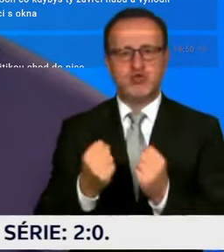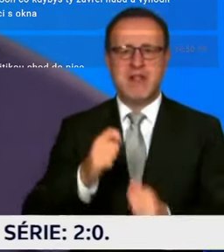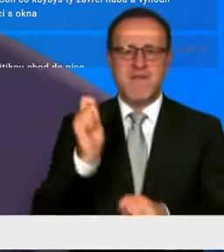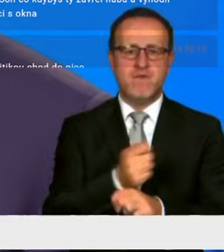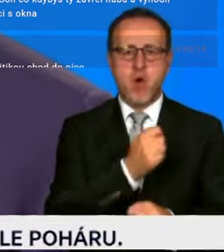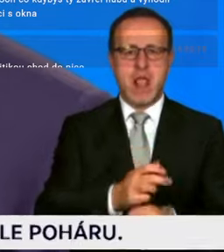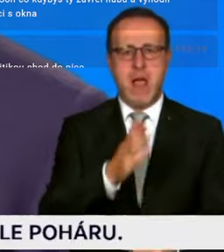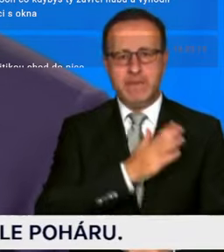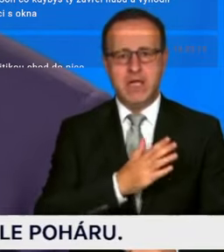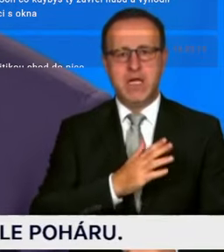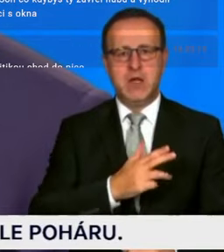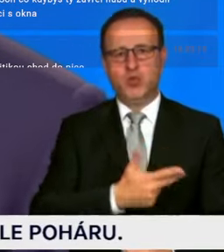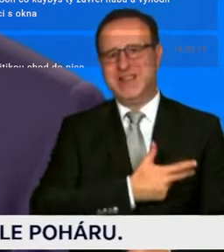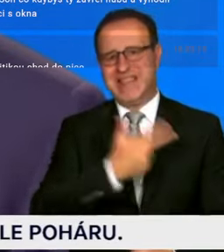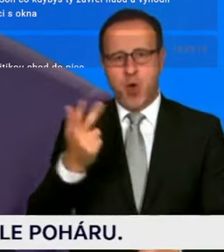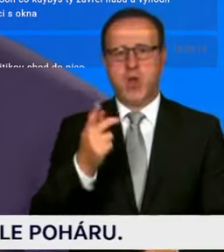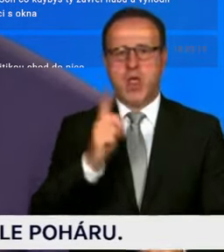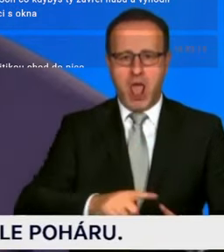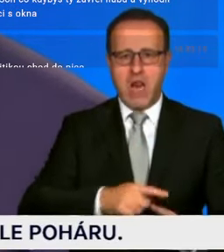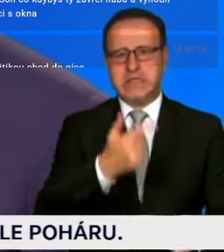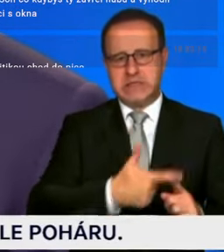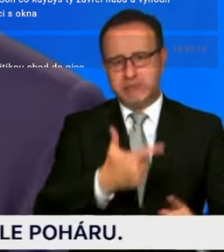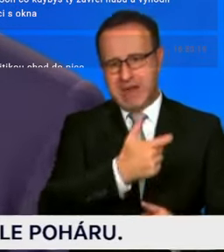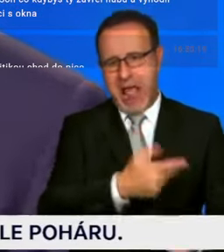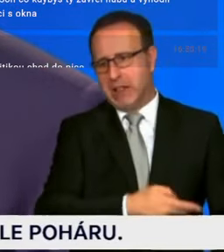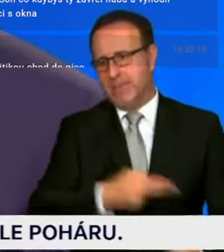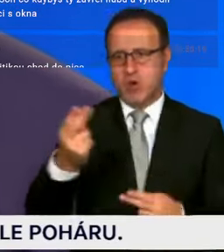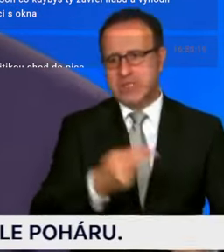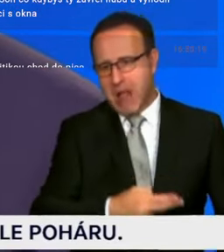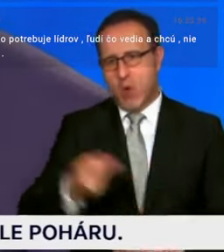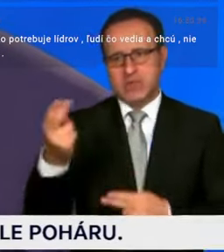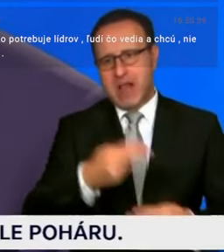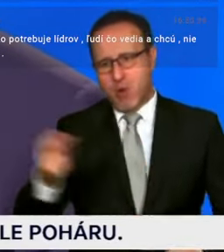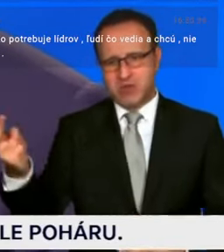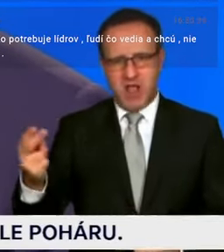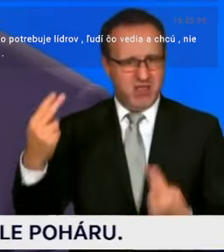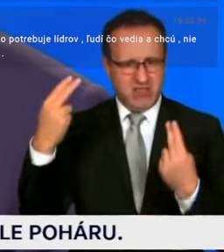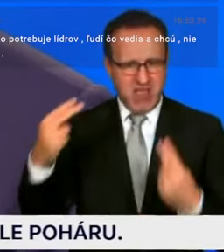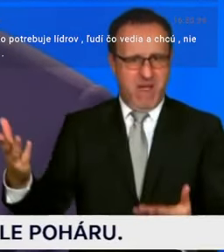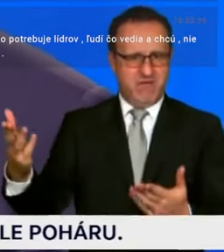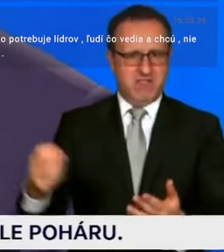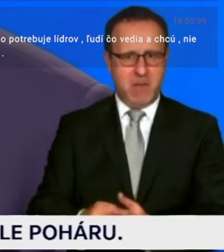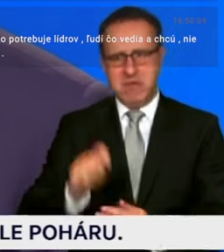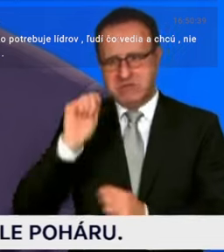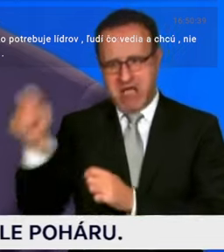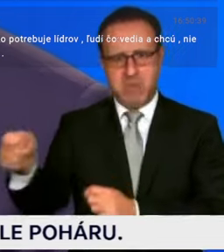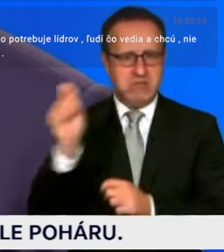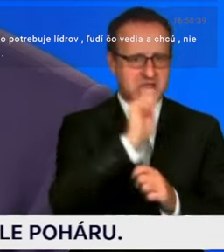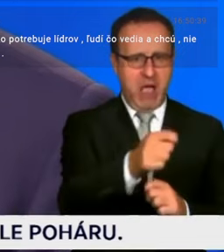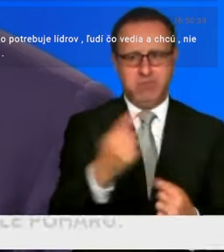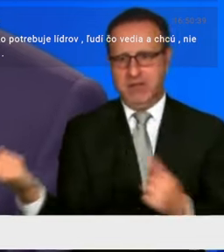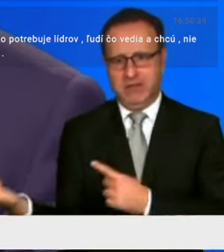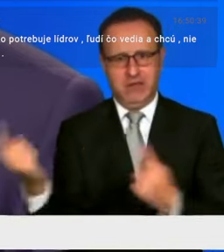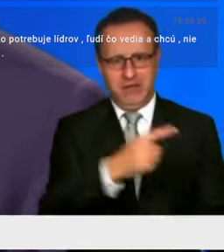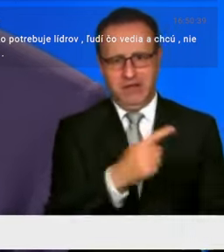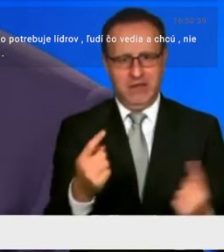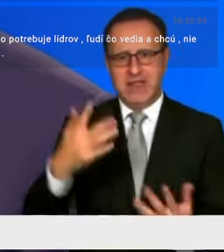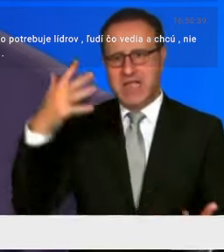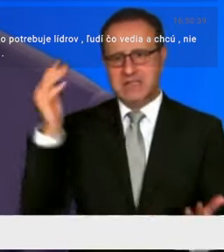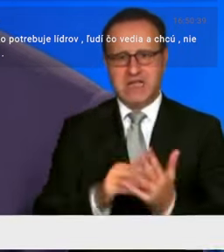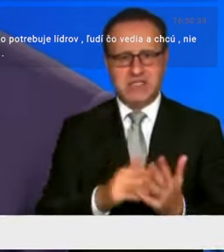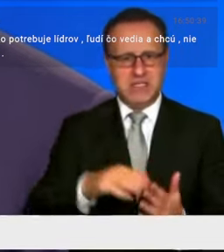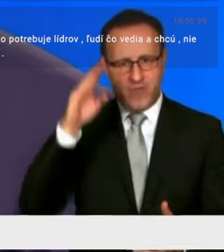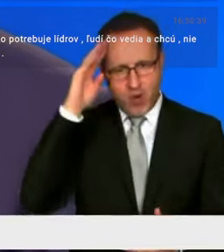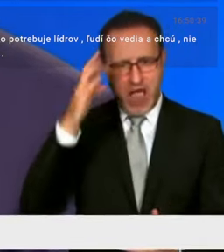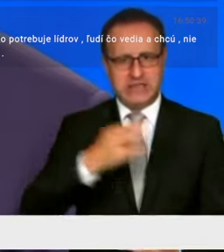že tam budeme aj tretí rok posielať zbrane k ničomu to nevedie iba sa tam pozabíja o ďalších desiatok tisíc vojakov aj civilistov viacej a po